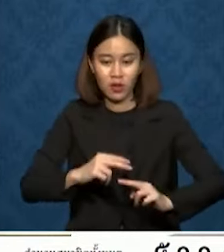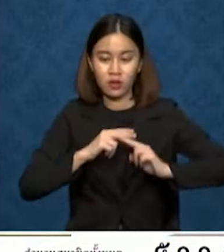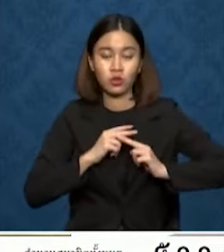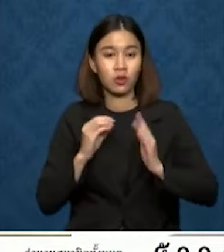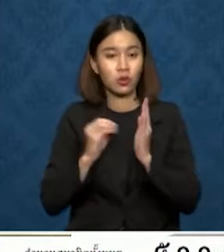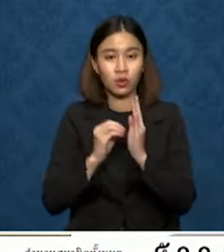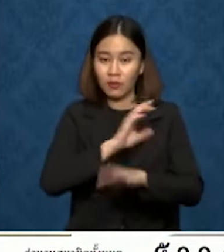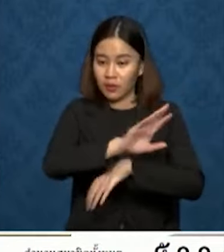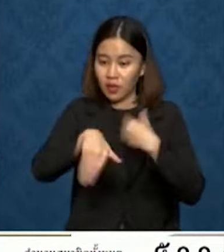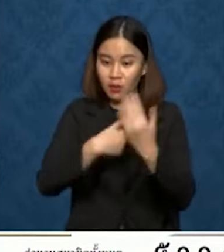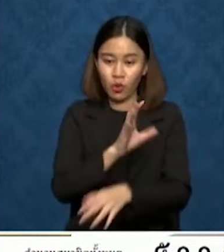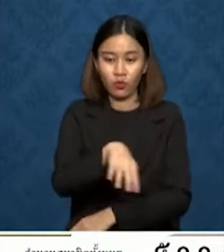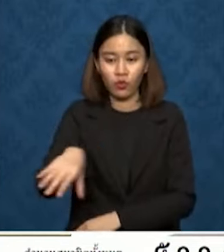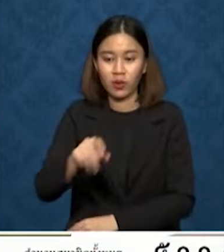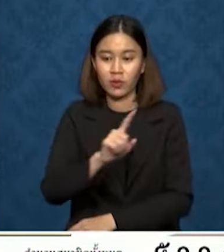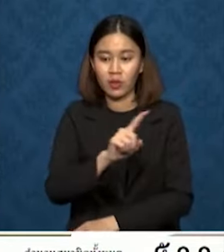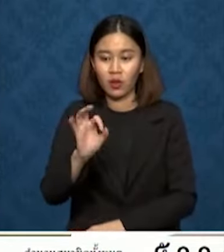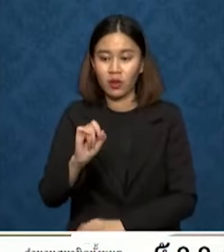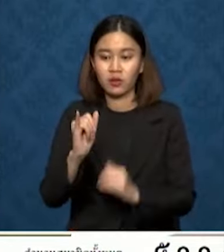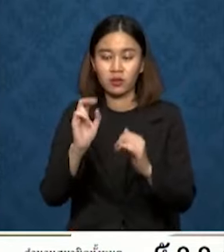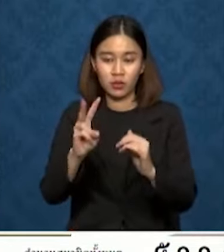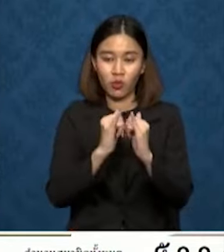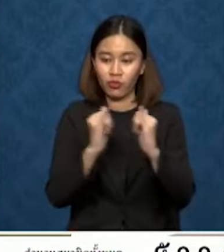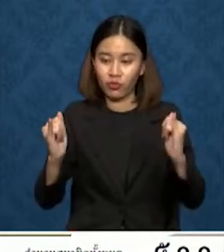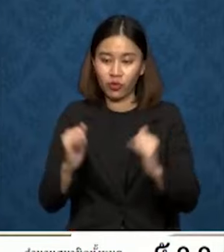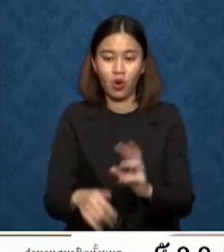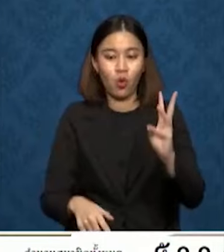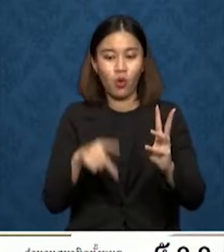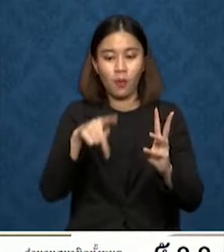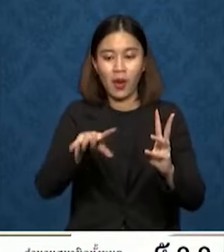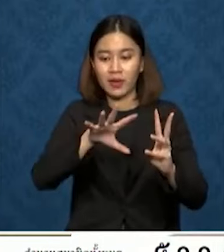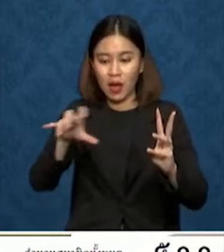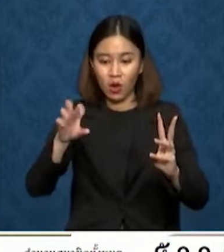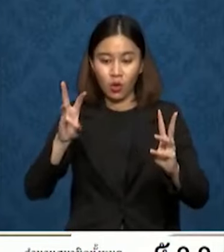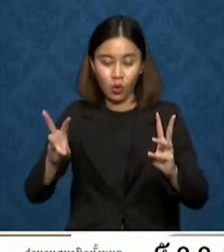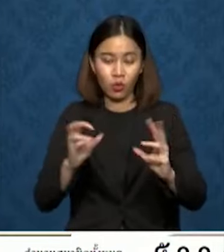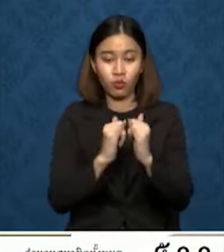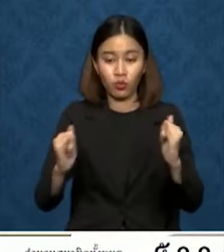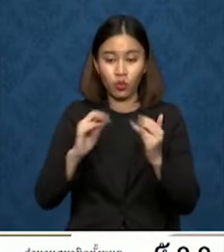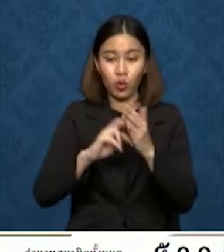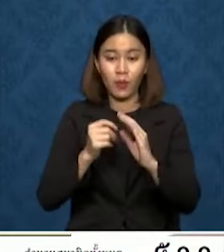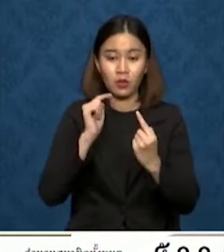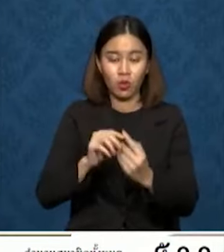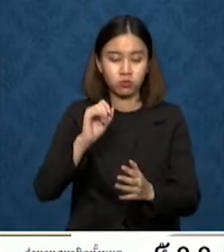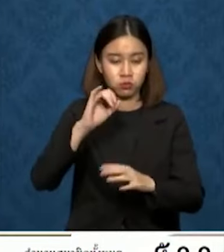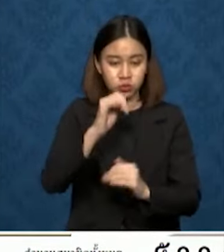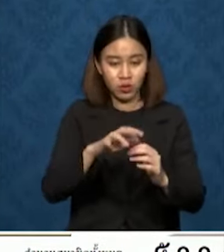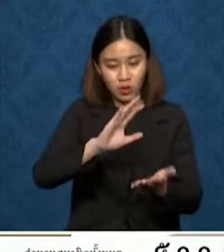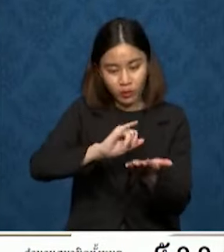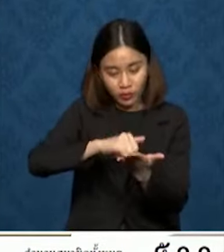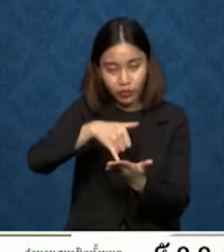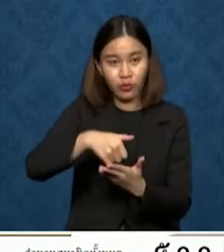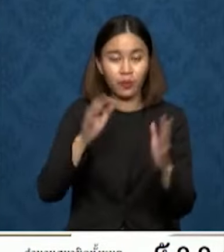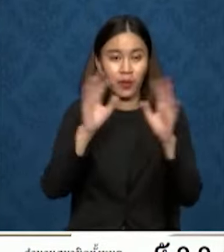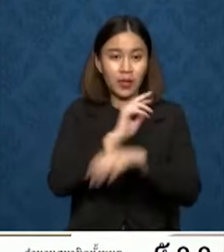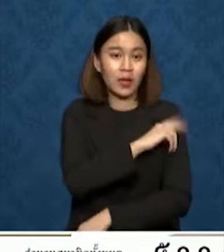พ ทั้งหมด 192 เตีง6,500 เตียง คือสถานบำบัร ที่อยู่ เป